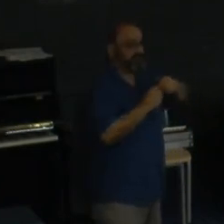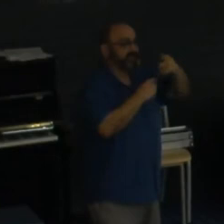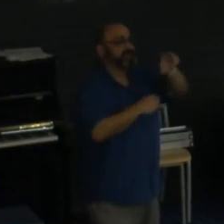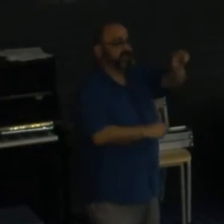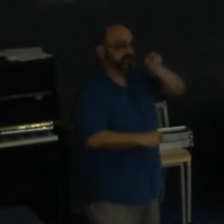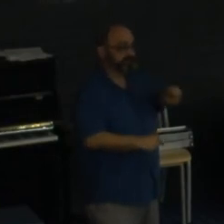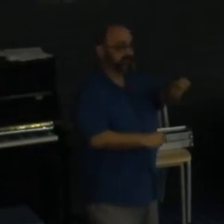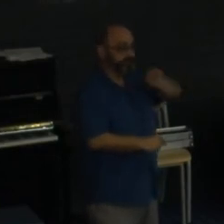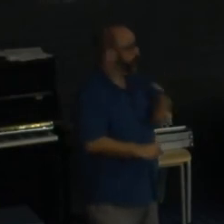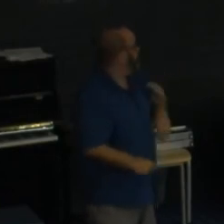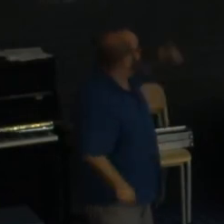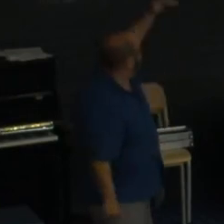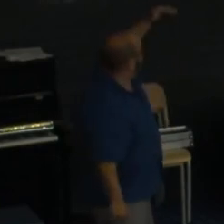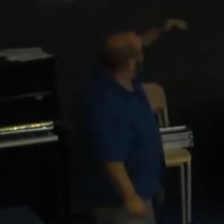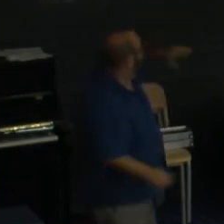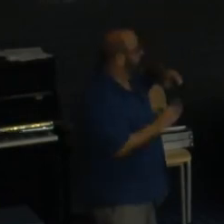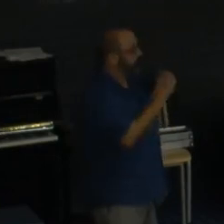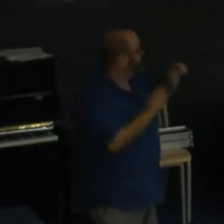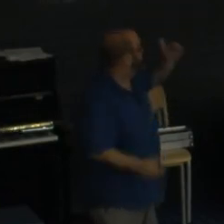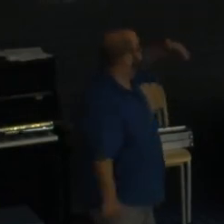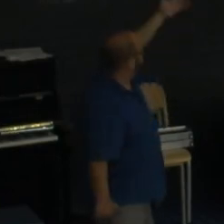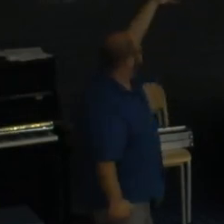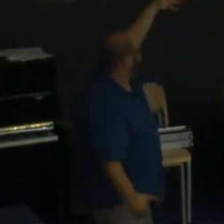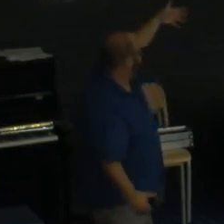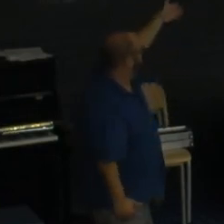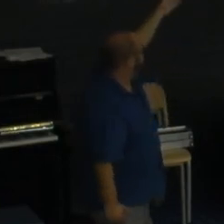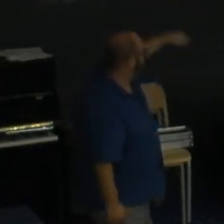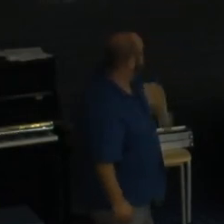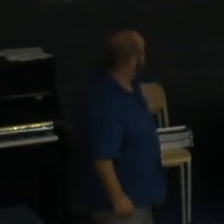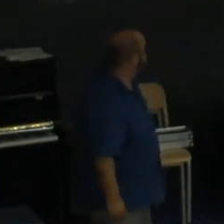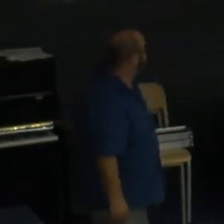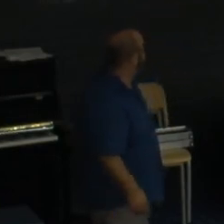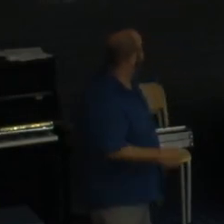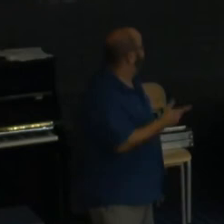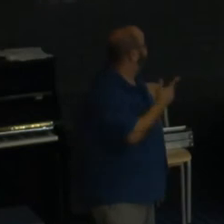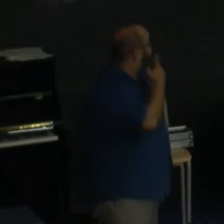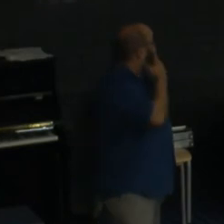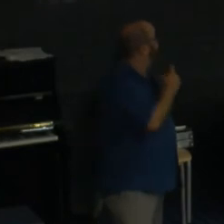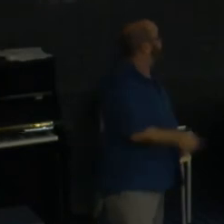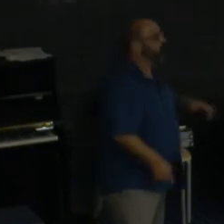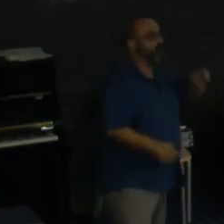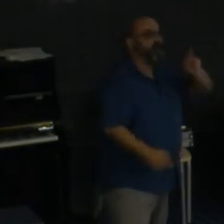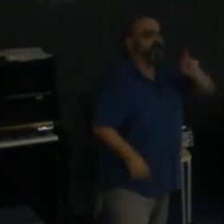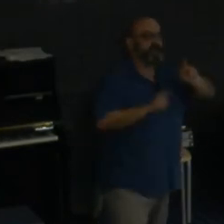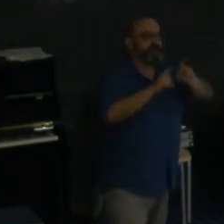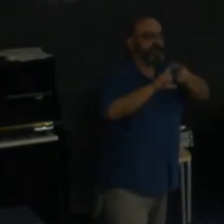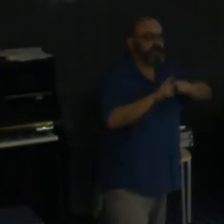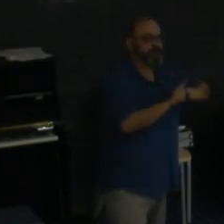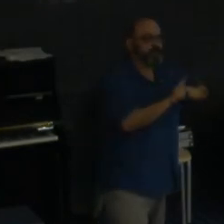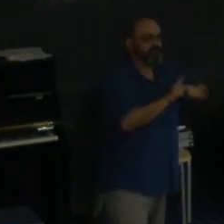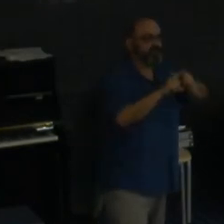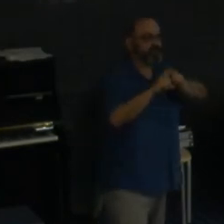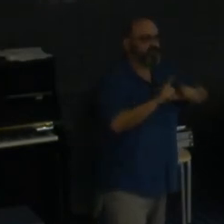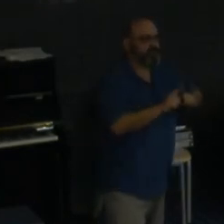le return, le continue, le up, le down et le jump. Le next on l'a vu, le step aussi. Le return, il y a des